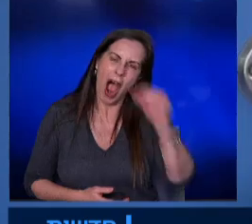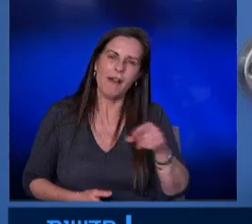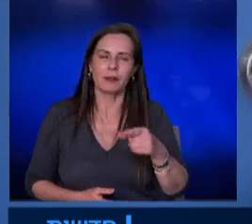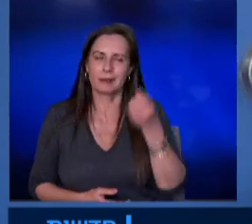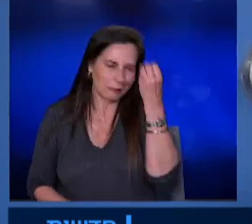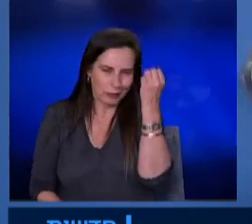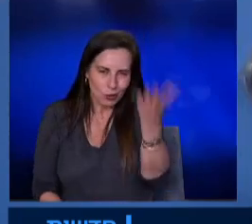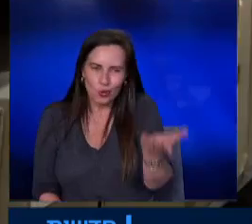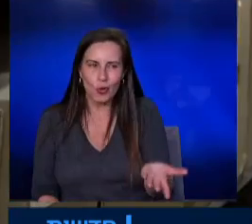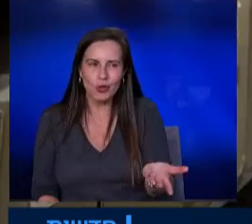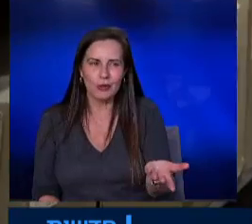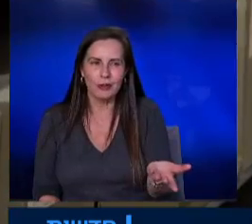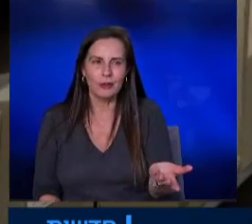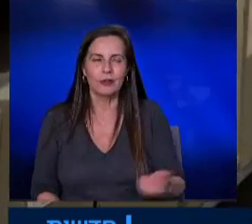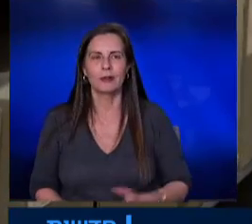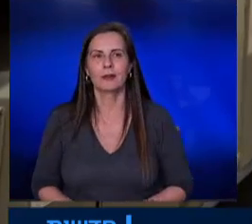לי, וזה קשקוש.